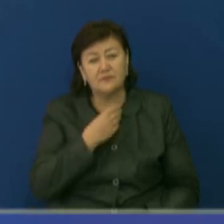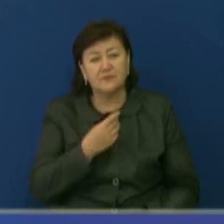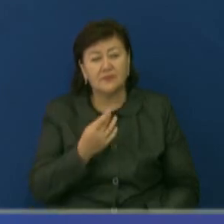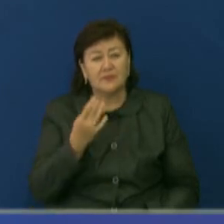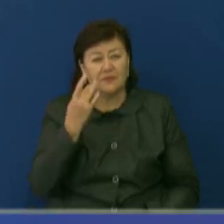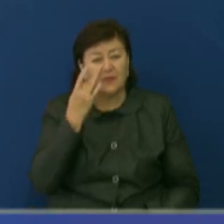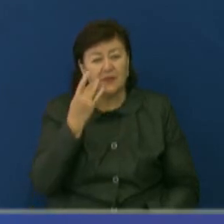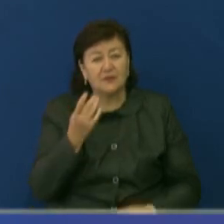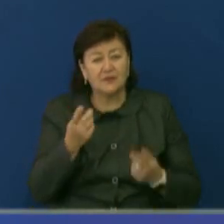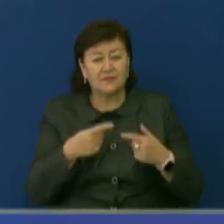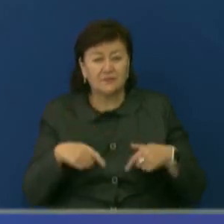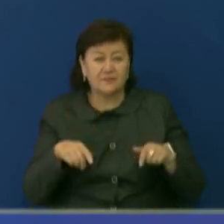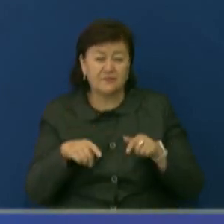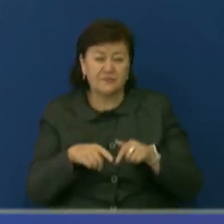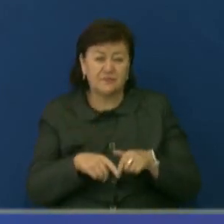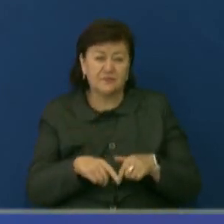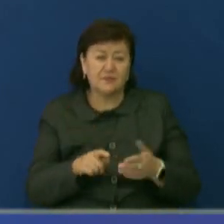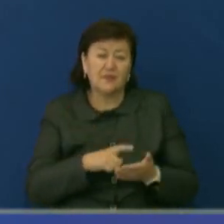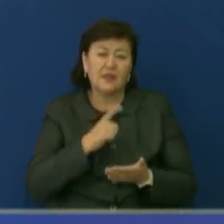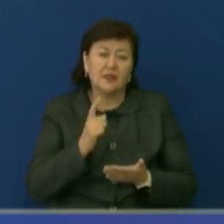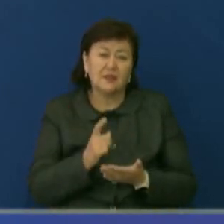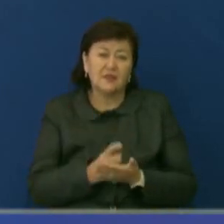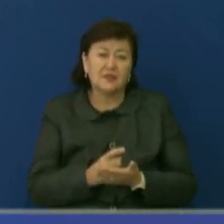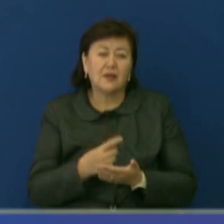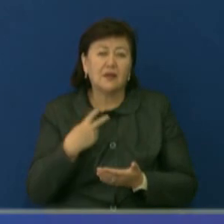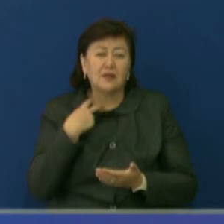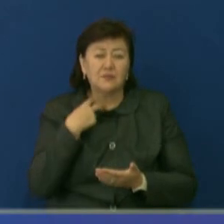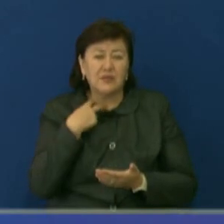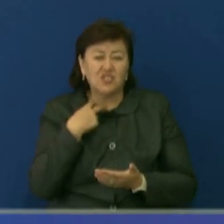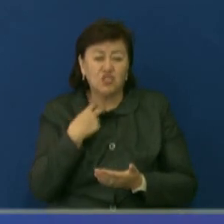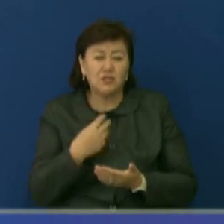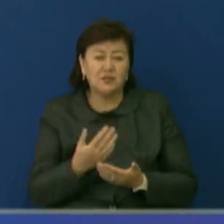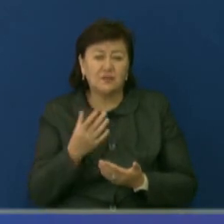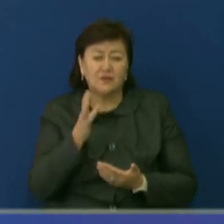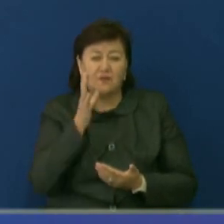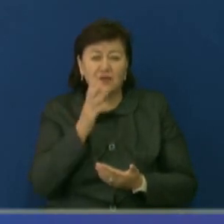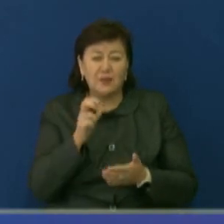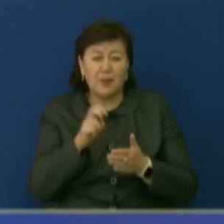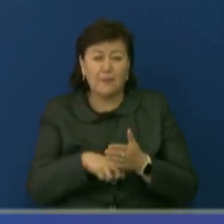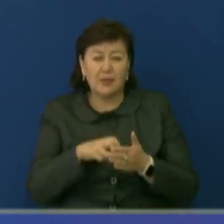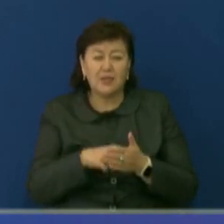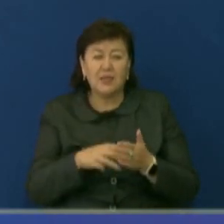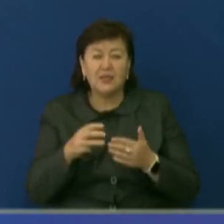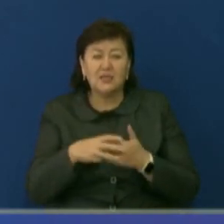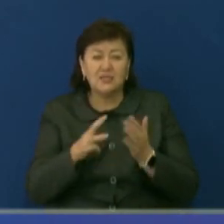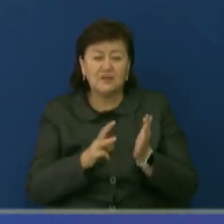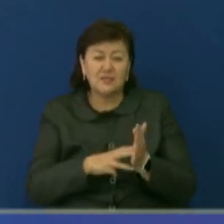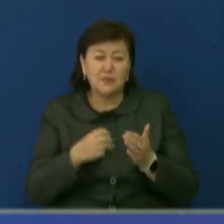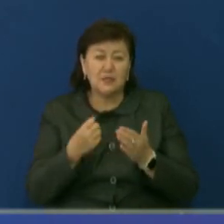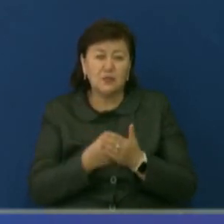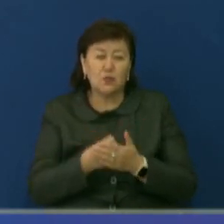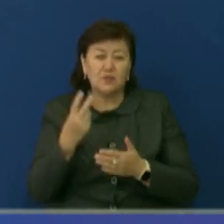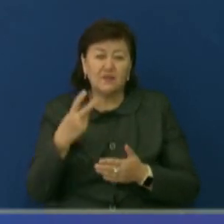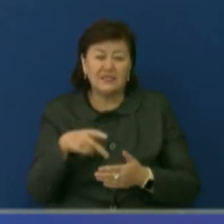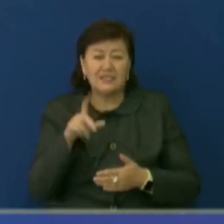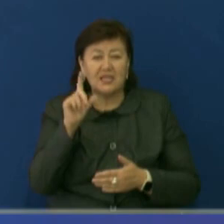постоянной основе проводится оперативно-профилактическое мероприятие «Борышкер». В ходе очередного рейда, который проходил с 18 по 20 число